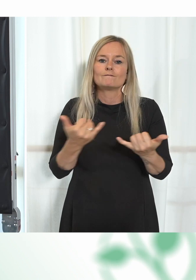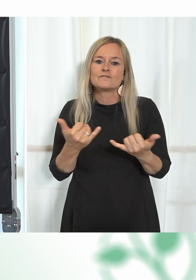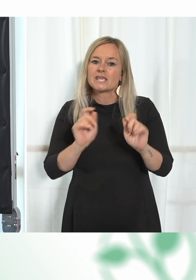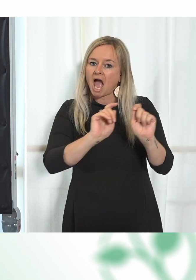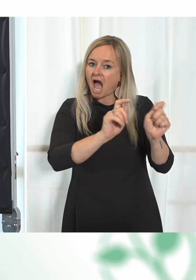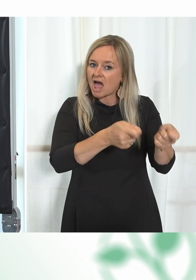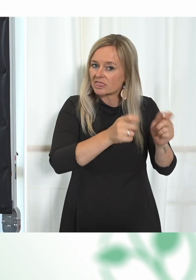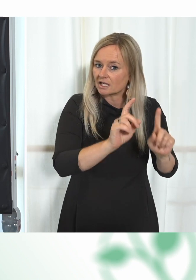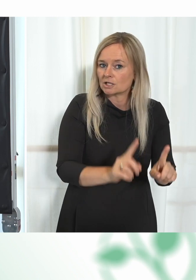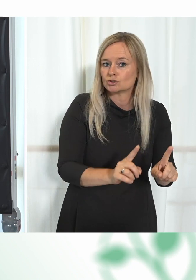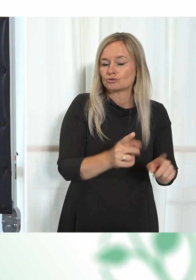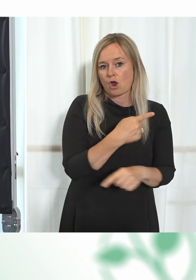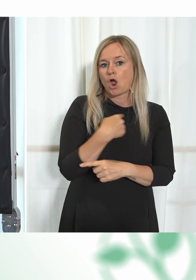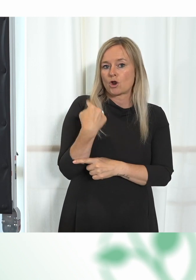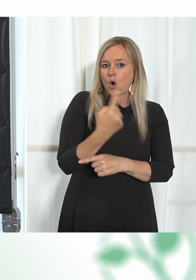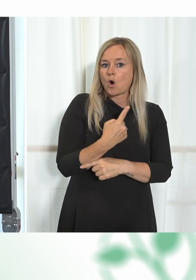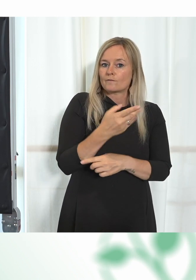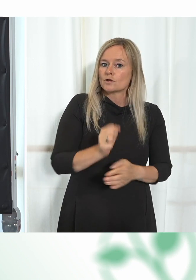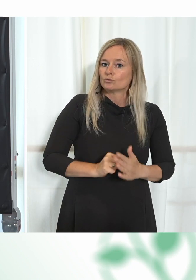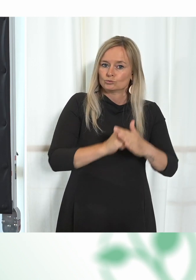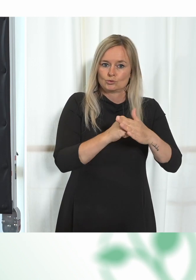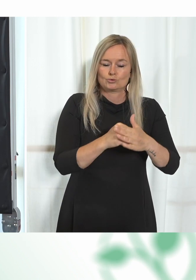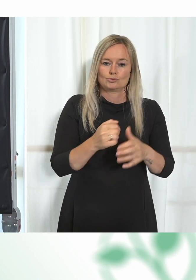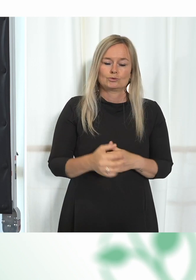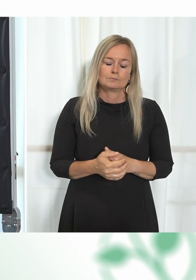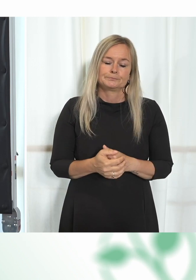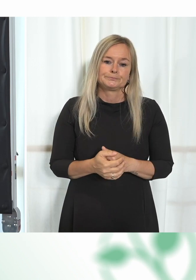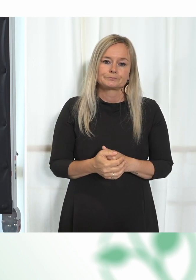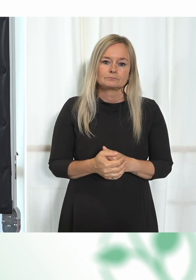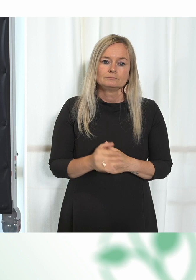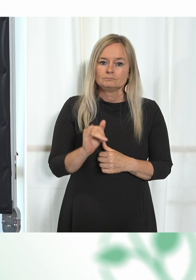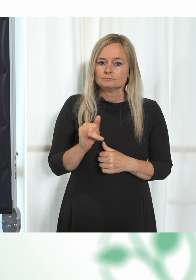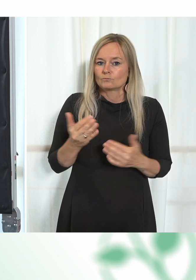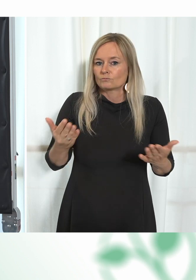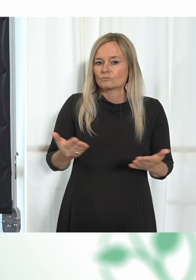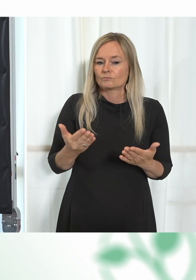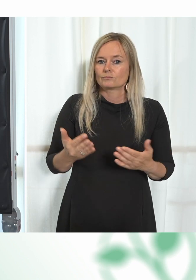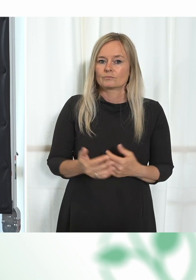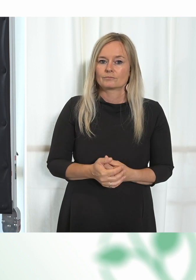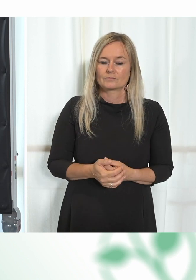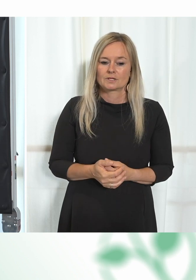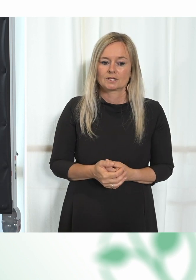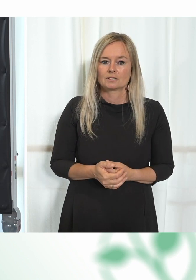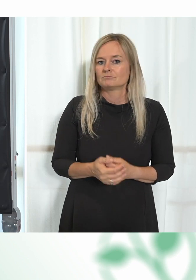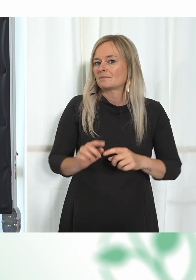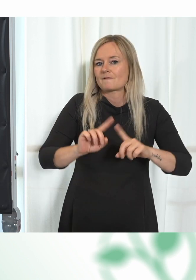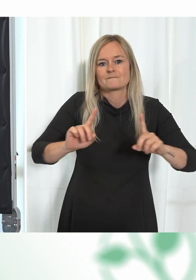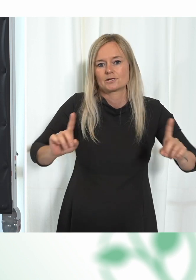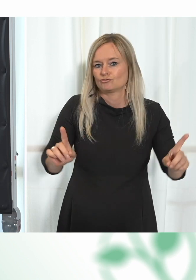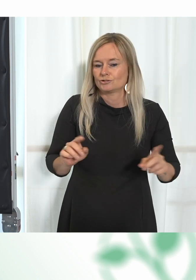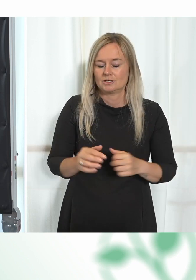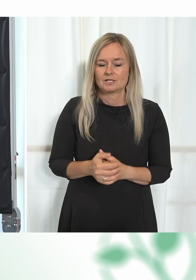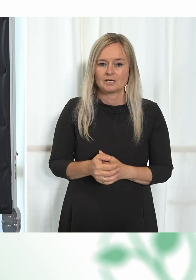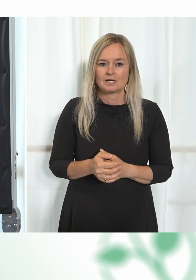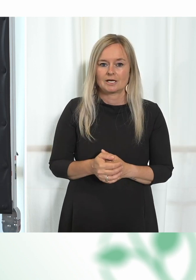Ansuchenstellen. Das machen wir natürlich mit einer, ja, ganz verschieden eigentlich. Das